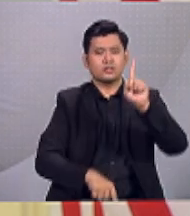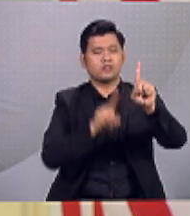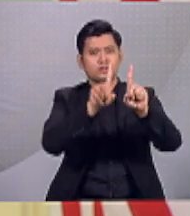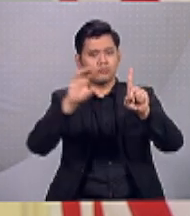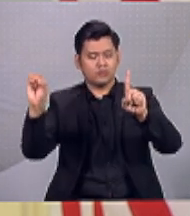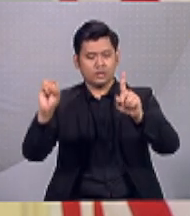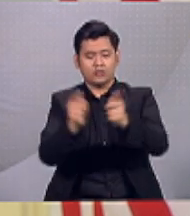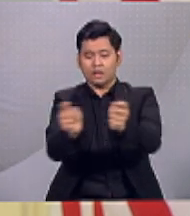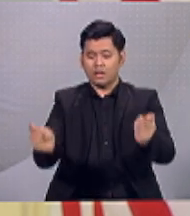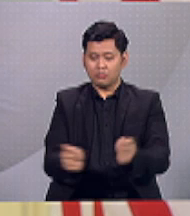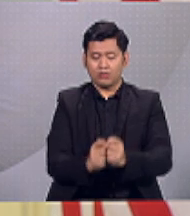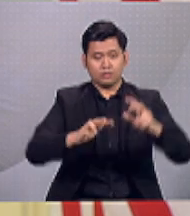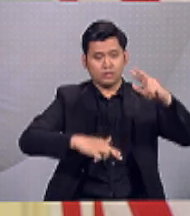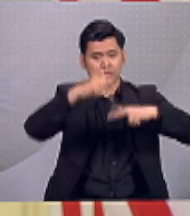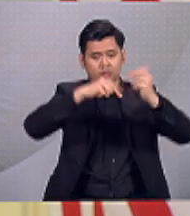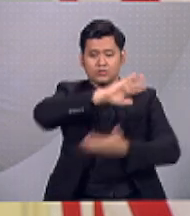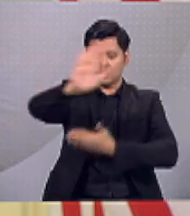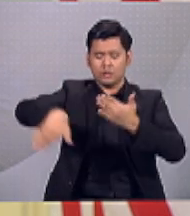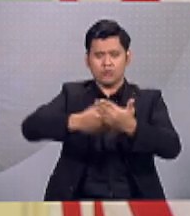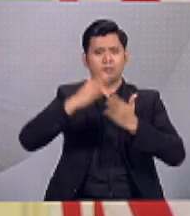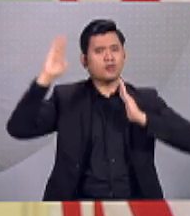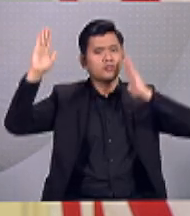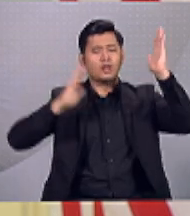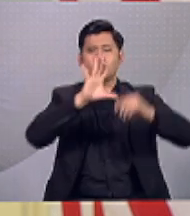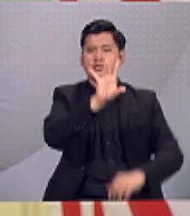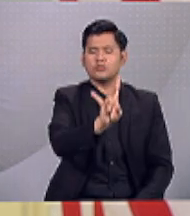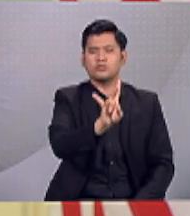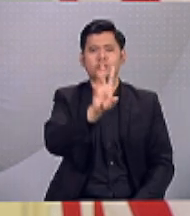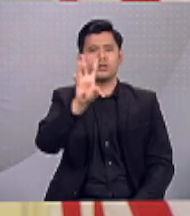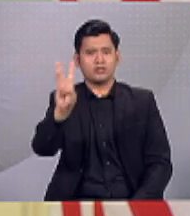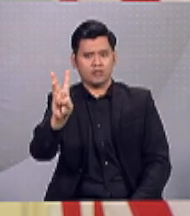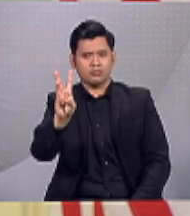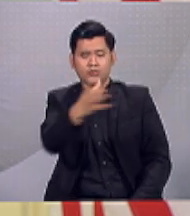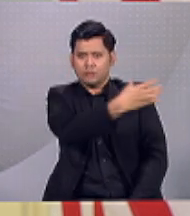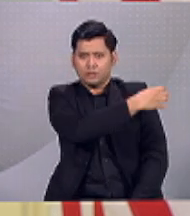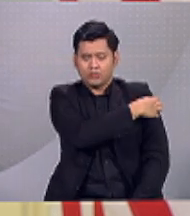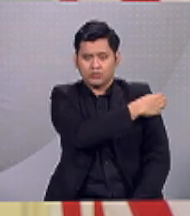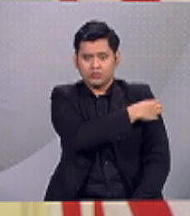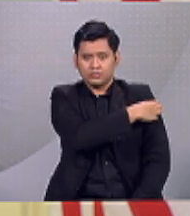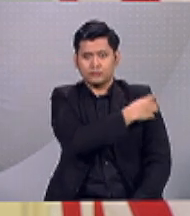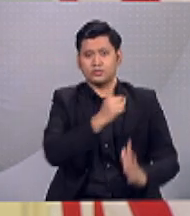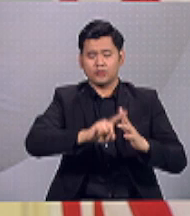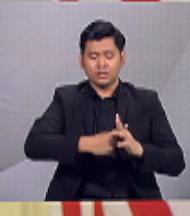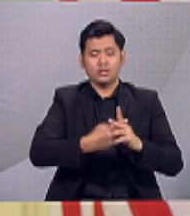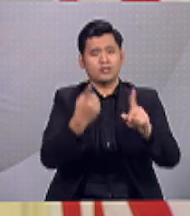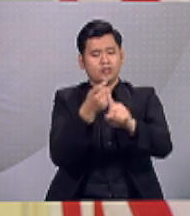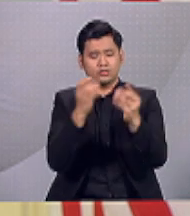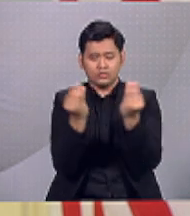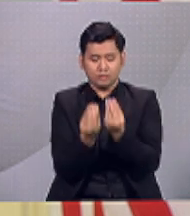binaan di seluruh negara yang melibatkan 76 penguatkuasa. Daripada jumlah